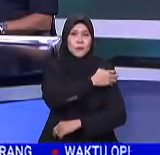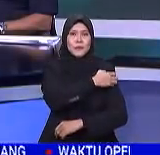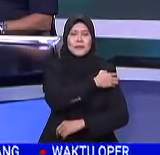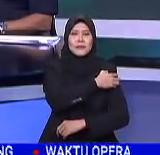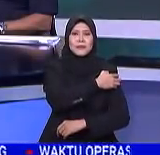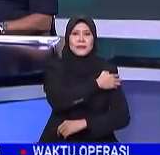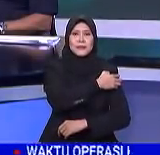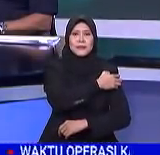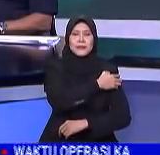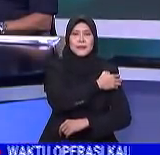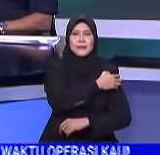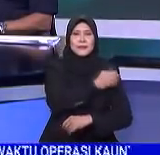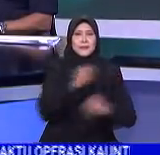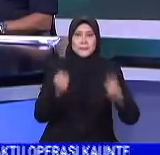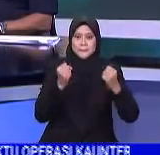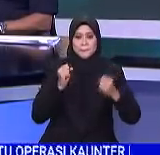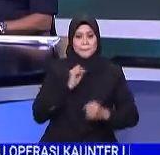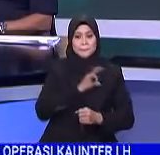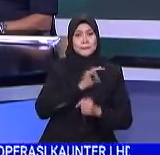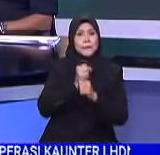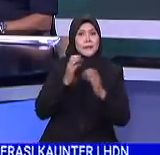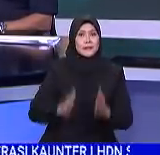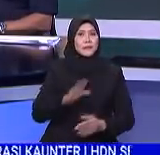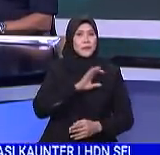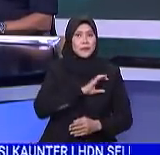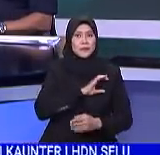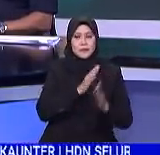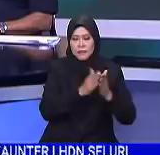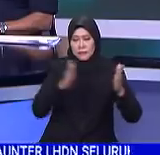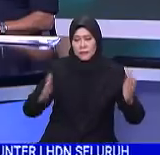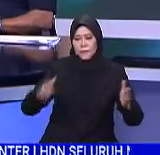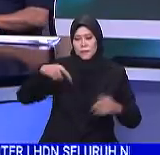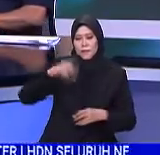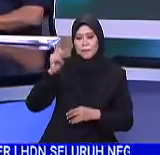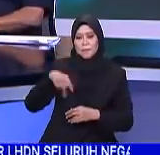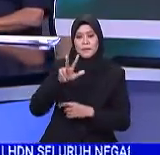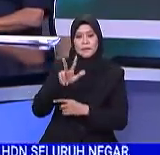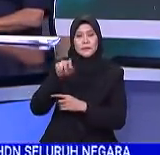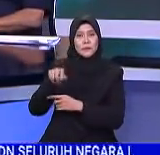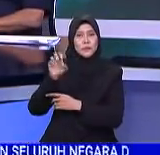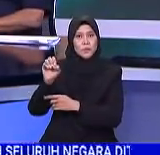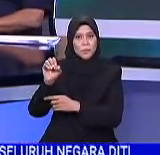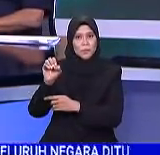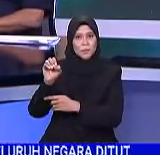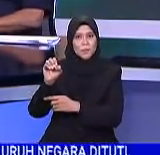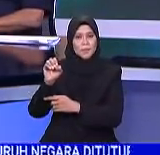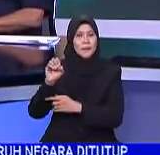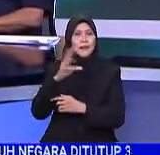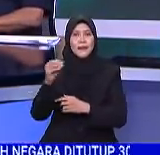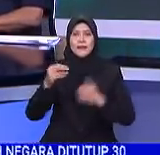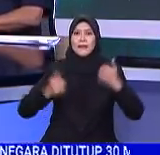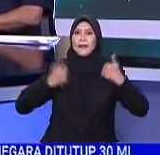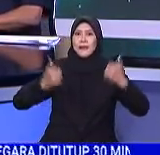itu dari segi kekuatan anggota untuk sepanjang tempoh PKP 3.0 dan juga musim